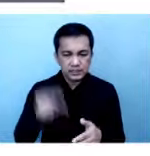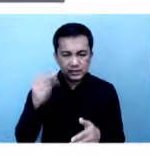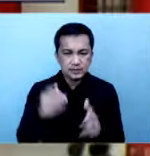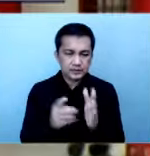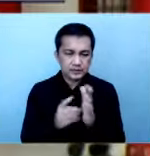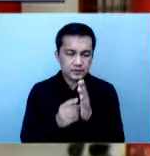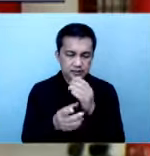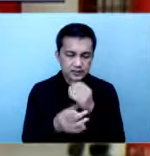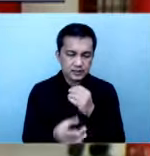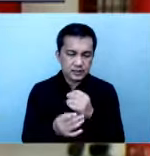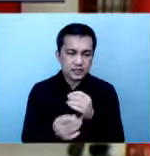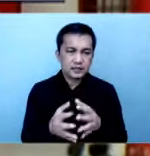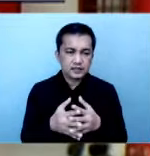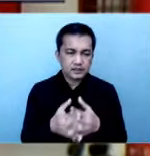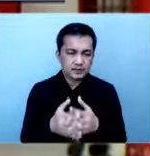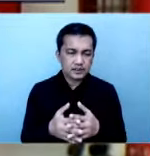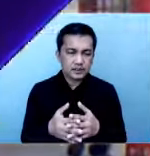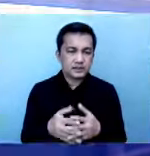ng Amerika at China.